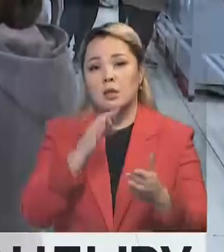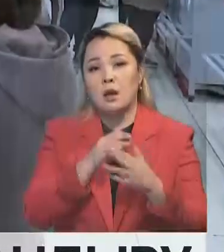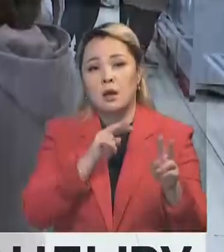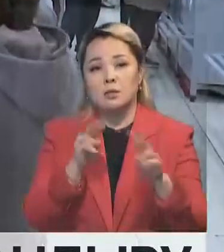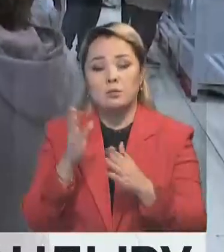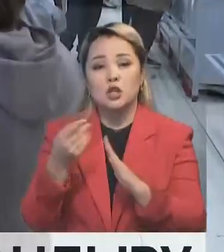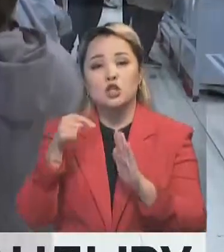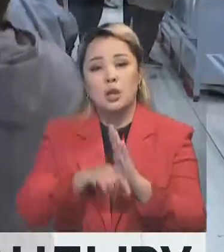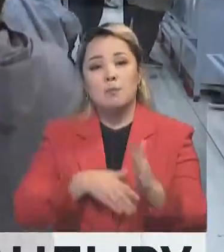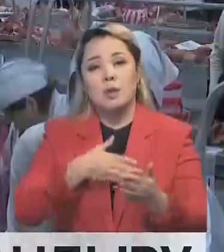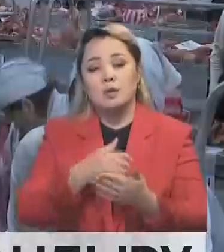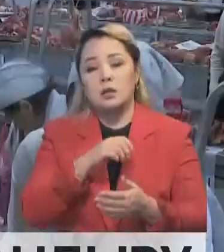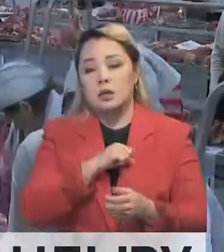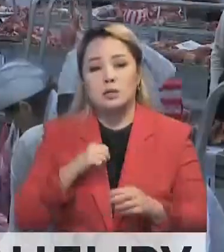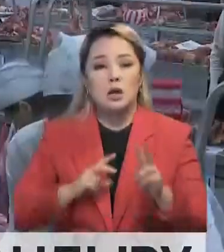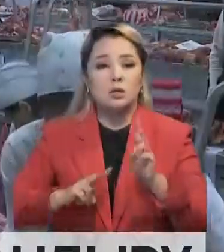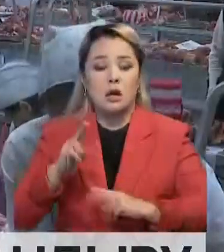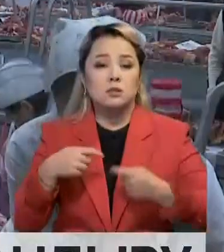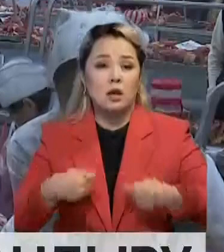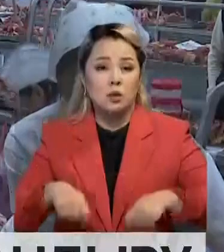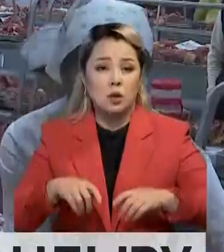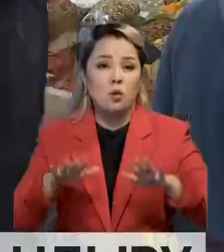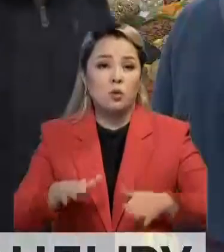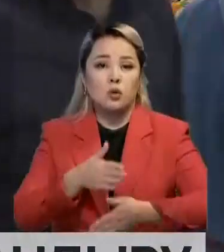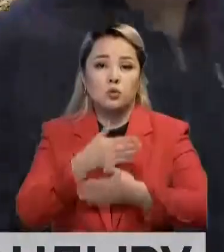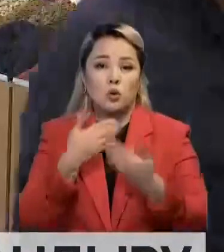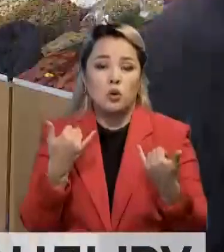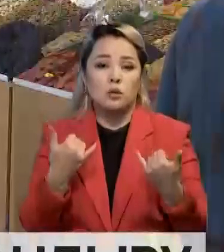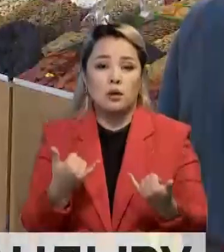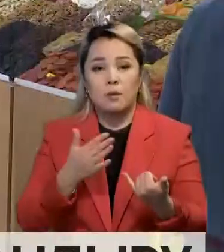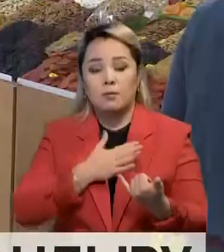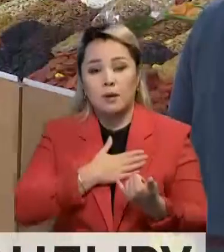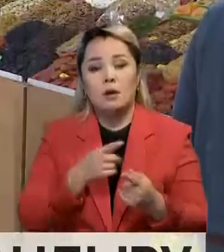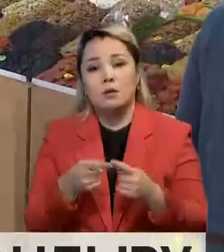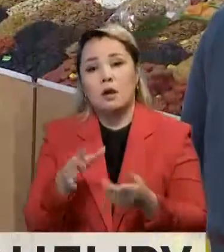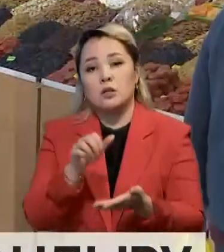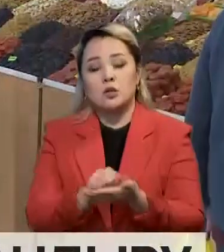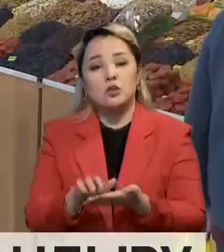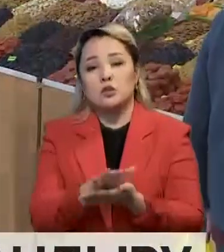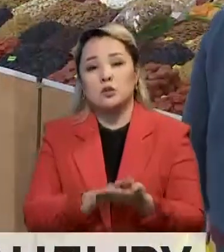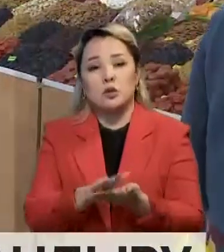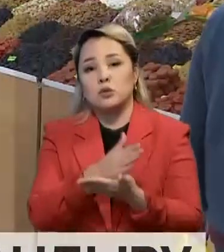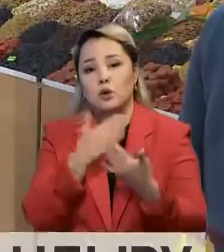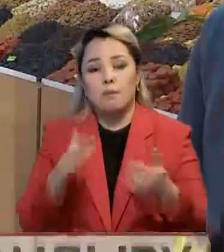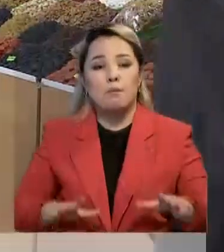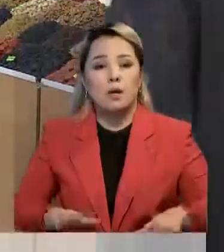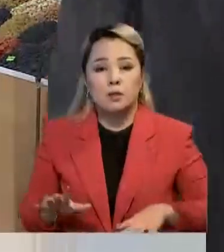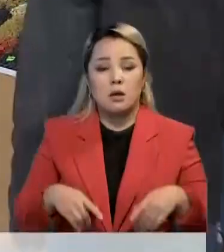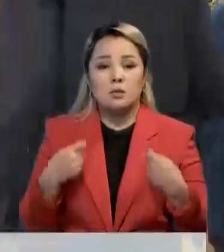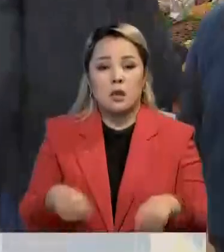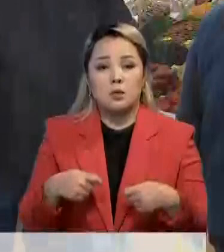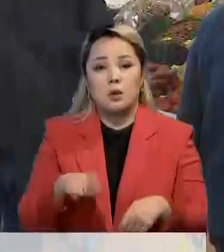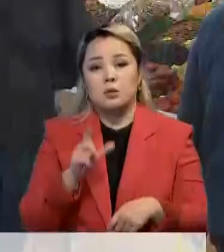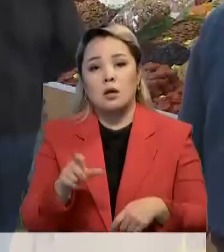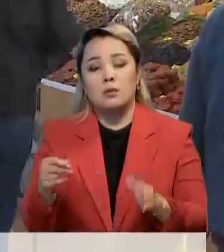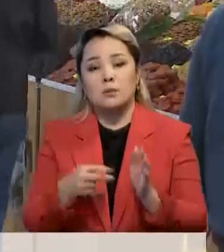Ішке ережені белшеден басқан саудагерлерге мұнда орын жоқ. Среди наших арендаторов нет, конечно, потому что біздің базардағы сатушылар